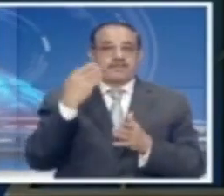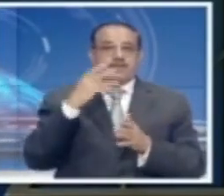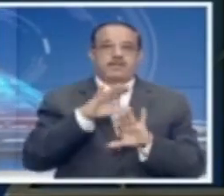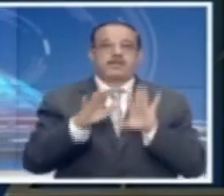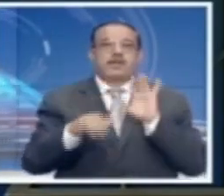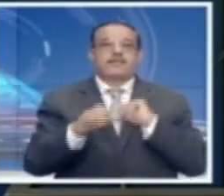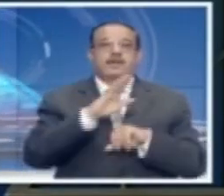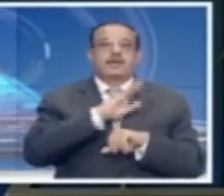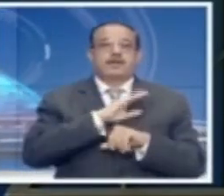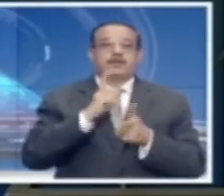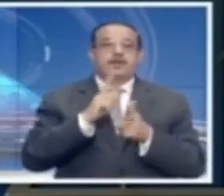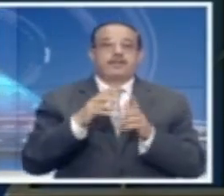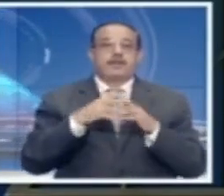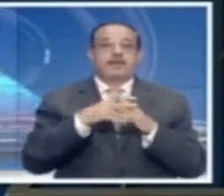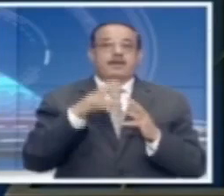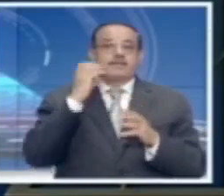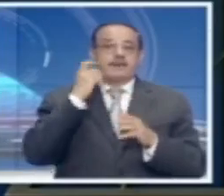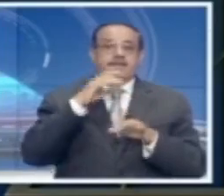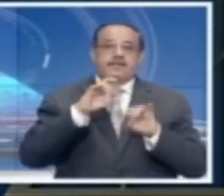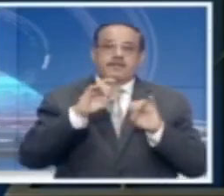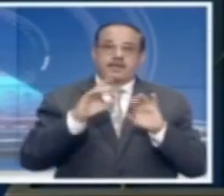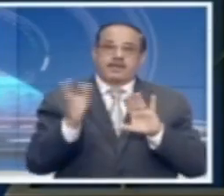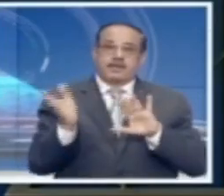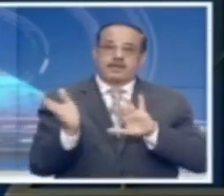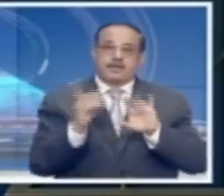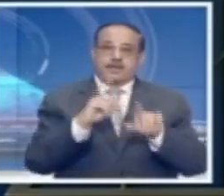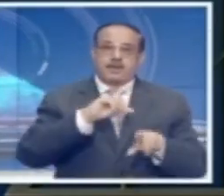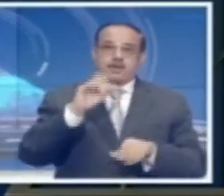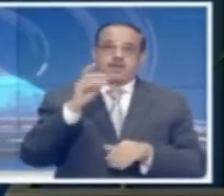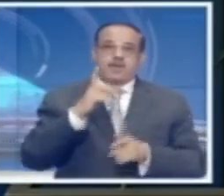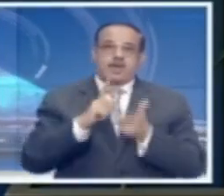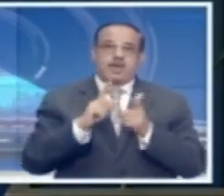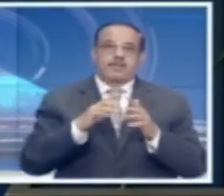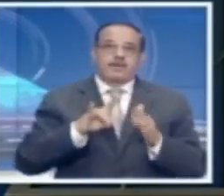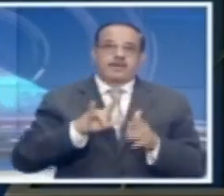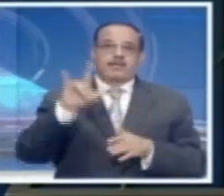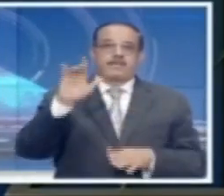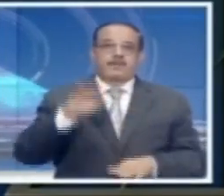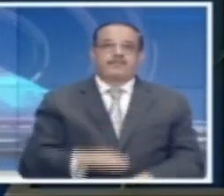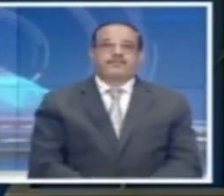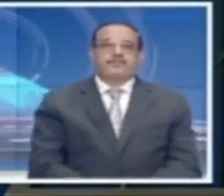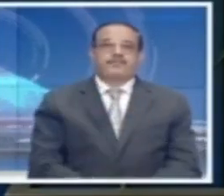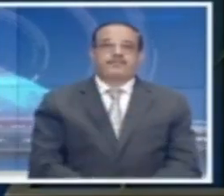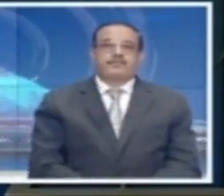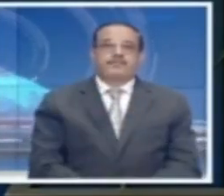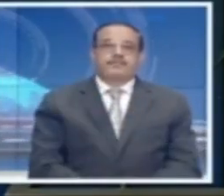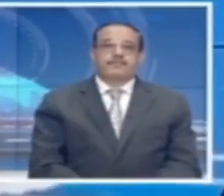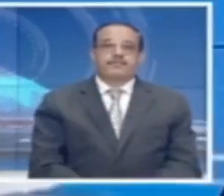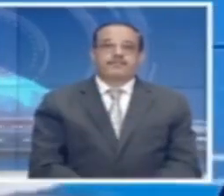بايدن في أبريل الماضي بسحب جميع القوات الأمريكية من أفغانستان.